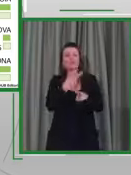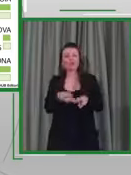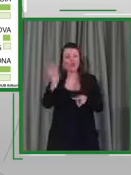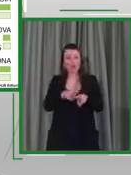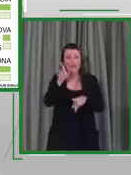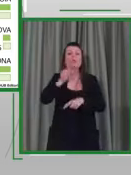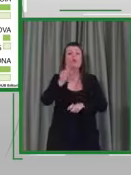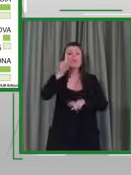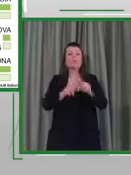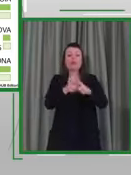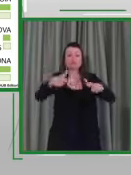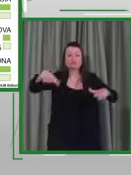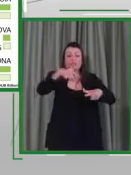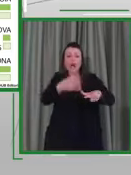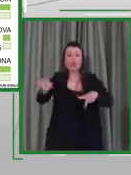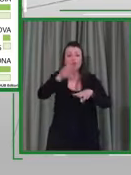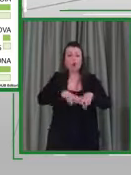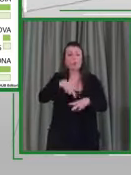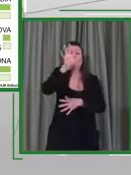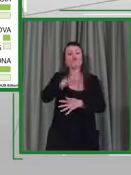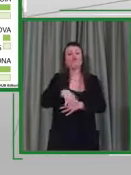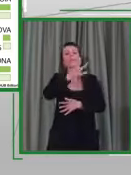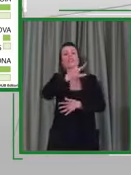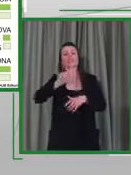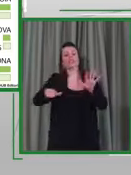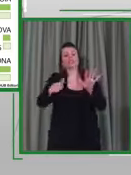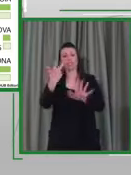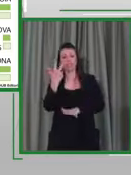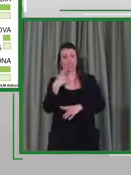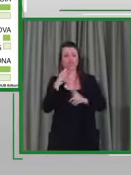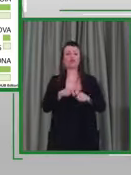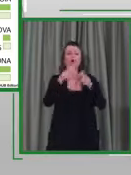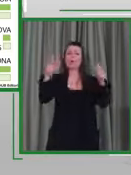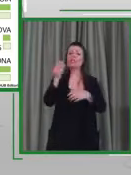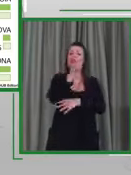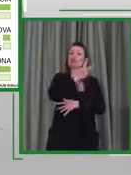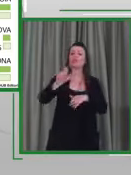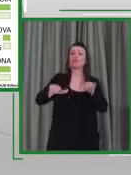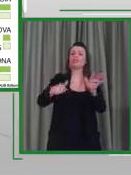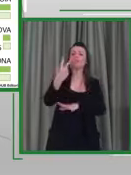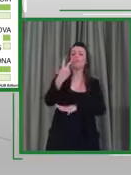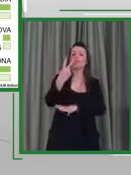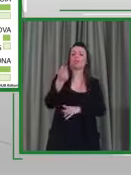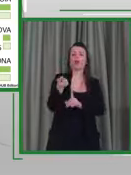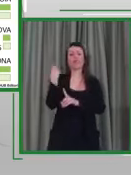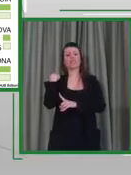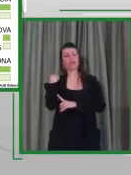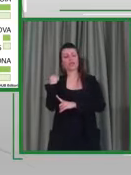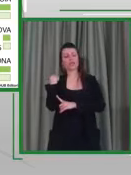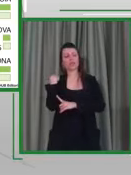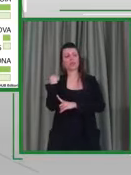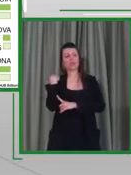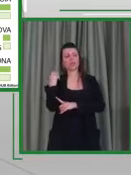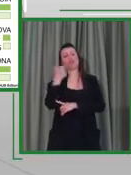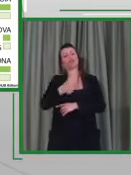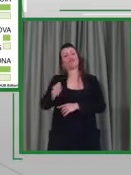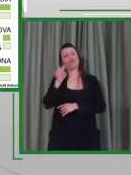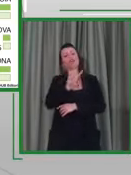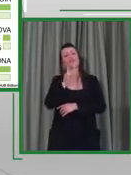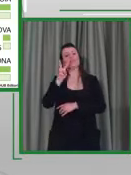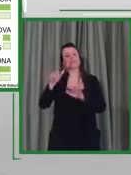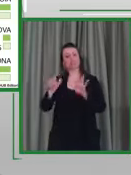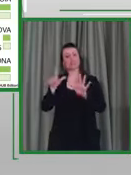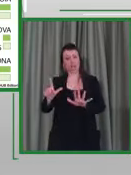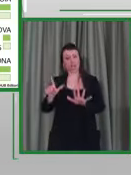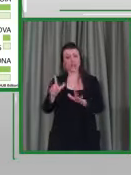dato su milano 5368 più 262 ieri era più 127